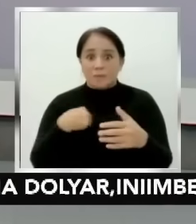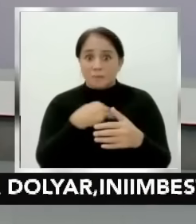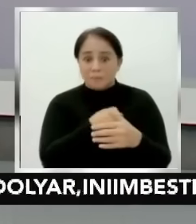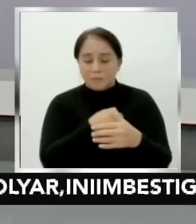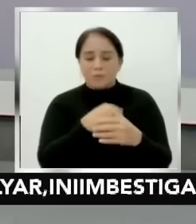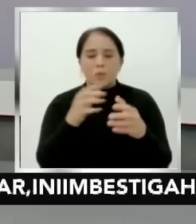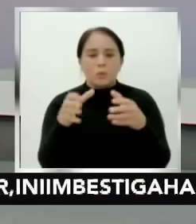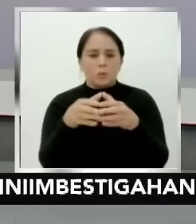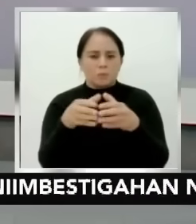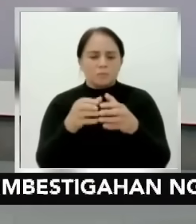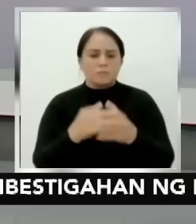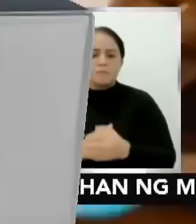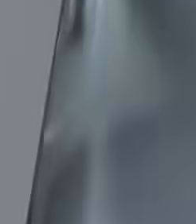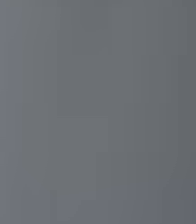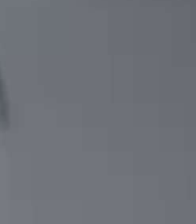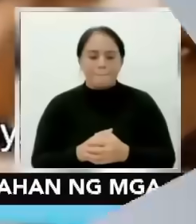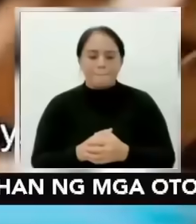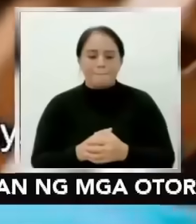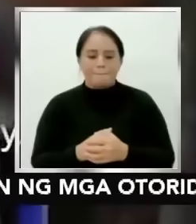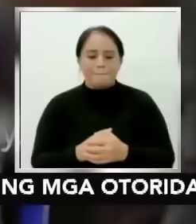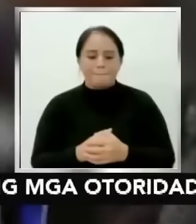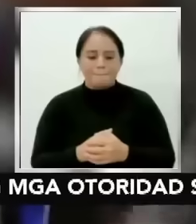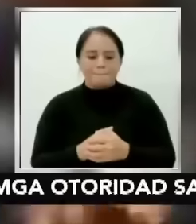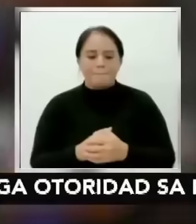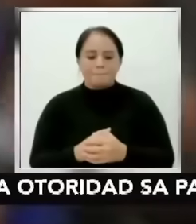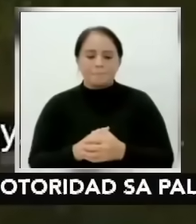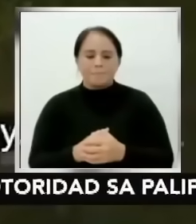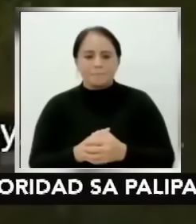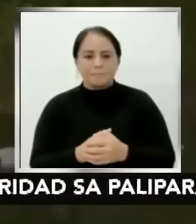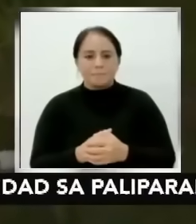tinutukan ni Salima Refrand.